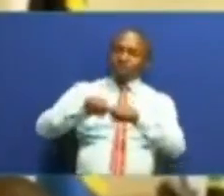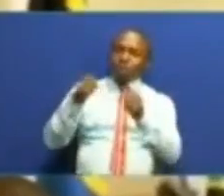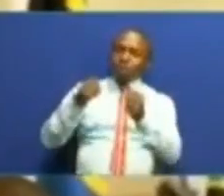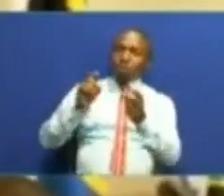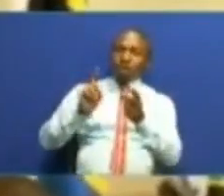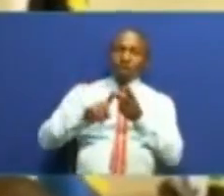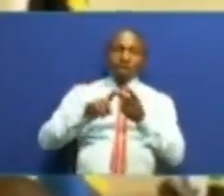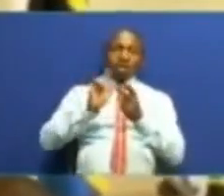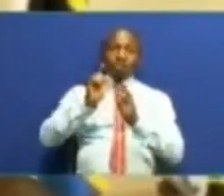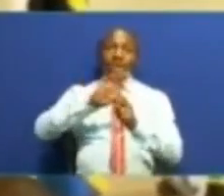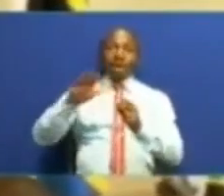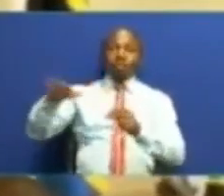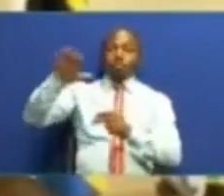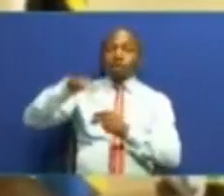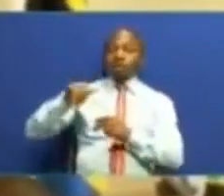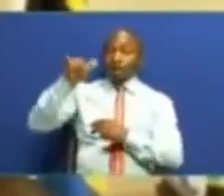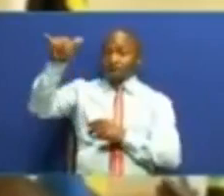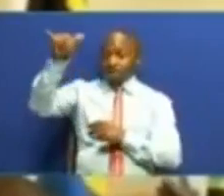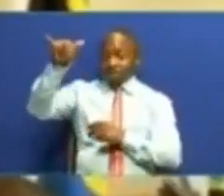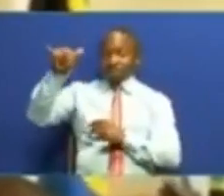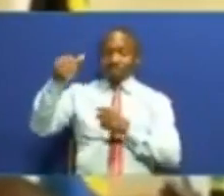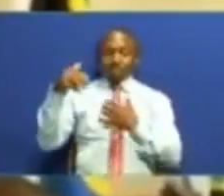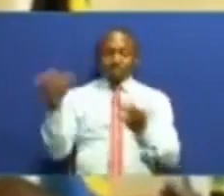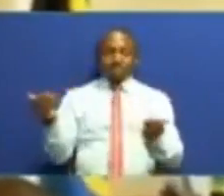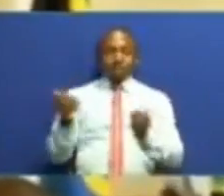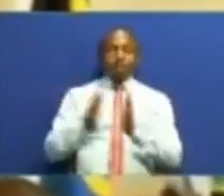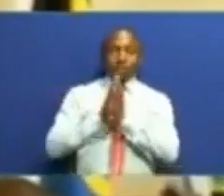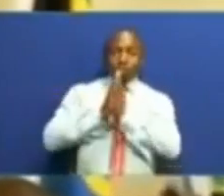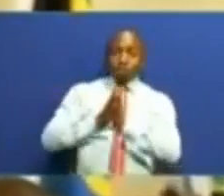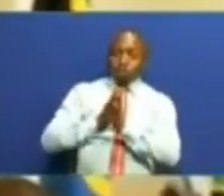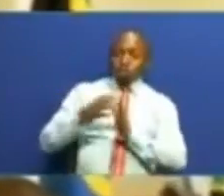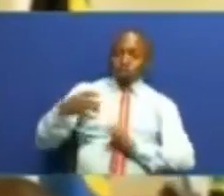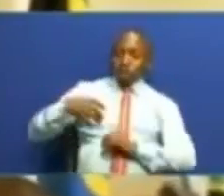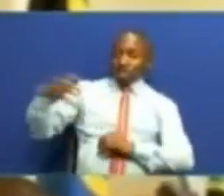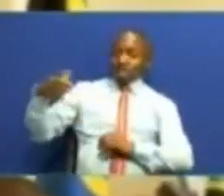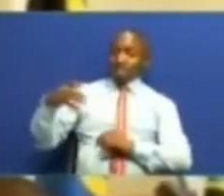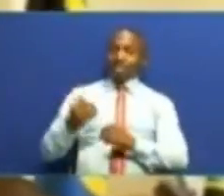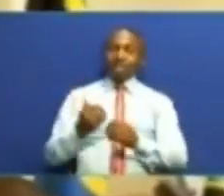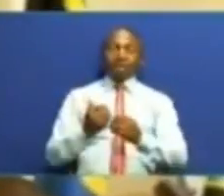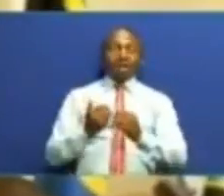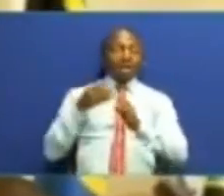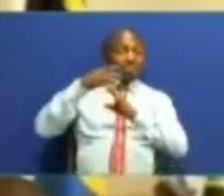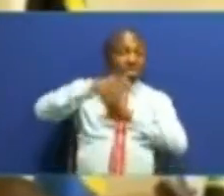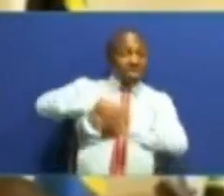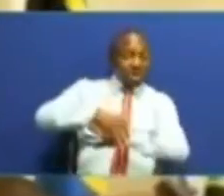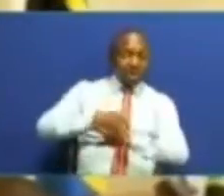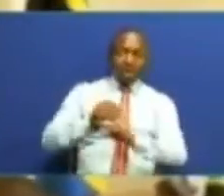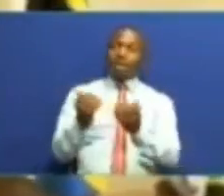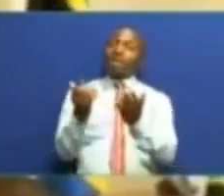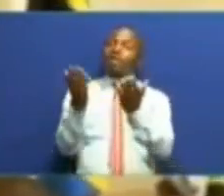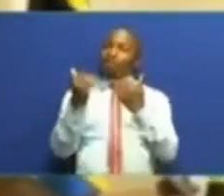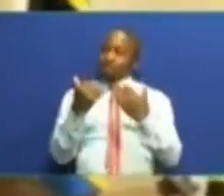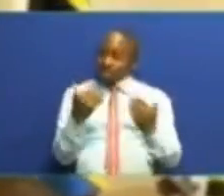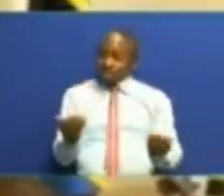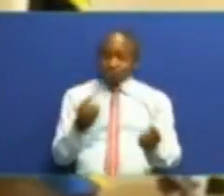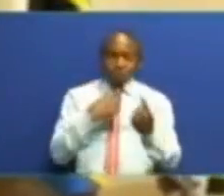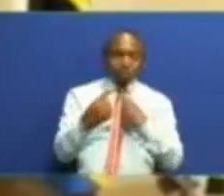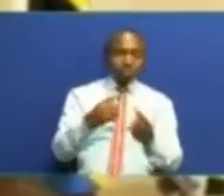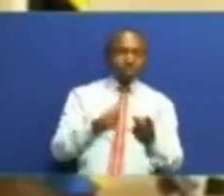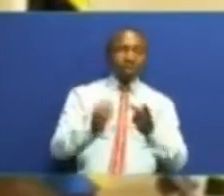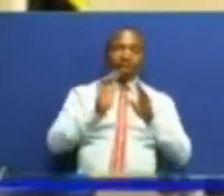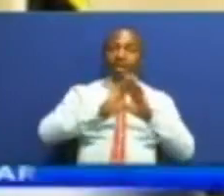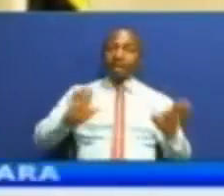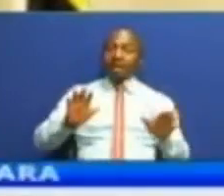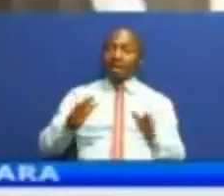tayari airport. Lakini tunamshukuru sana mheshimiwa waziri, kuna intervention ameshafanya, huenda ninavyozungumza tayari itakuwa